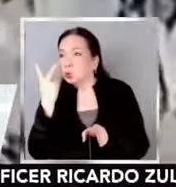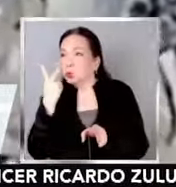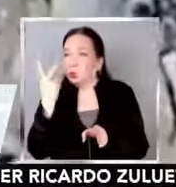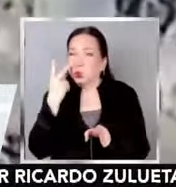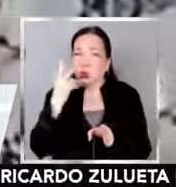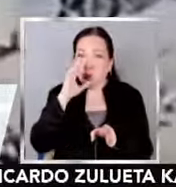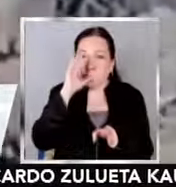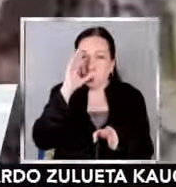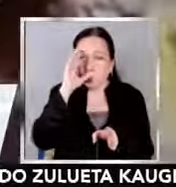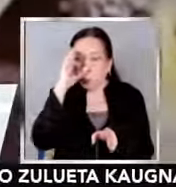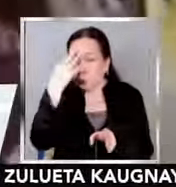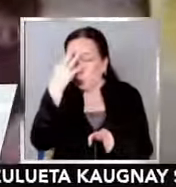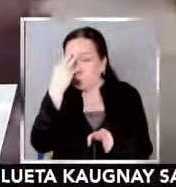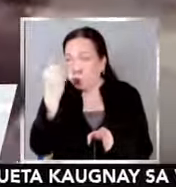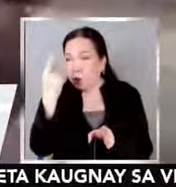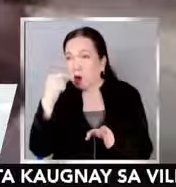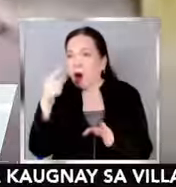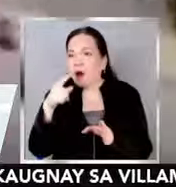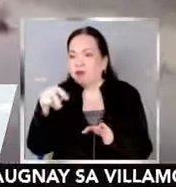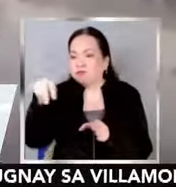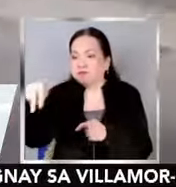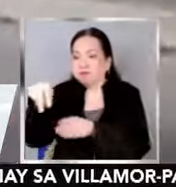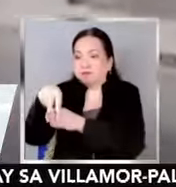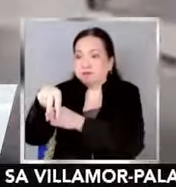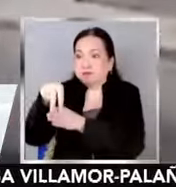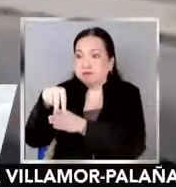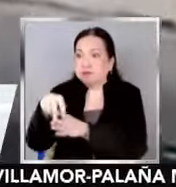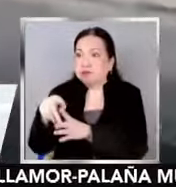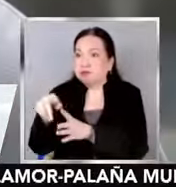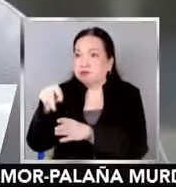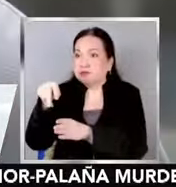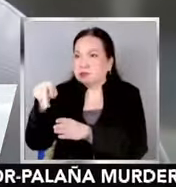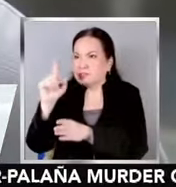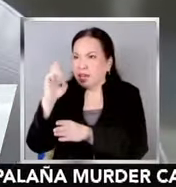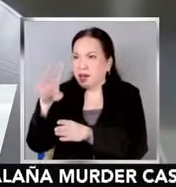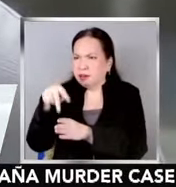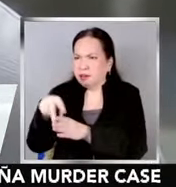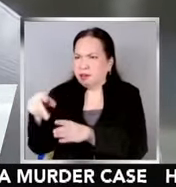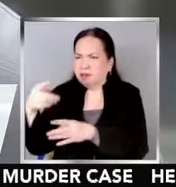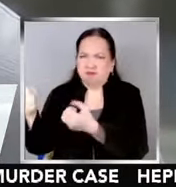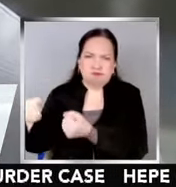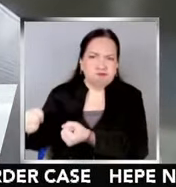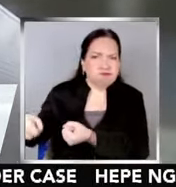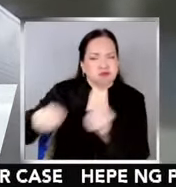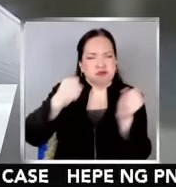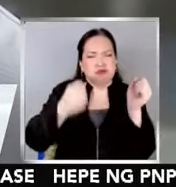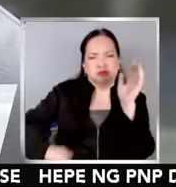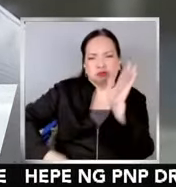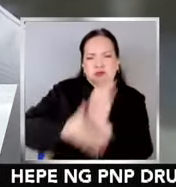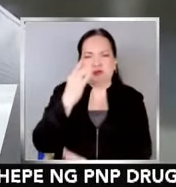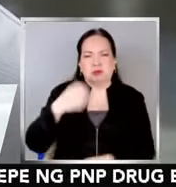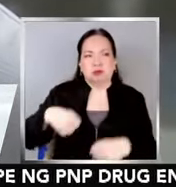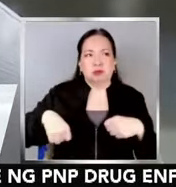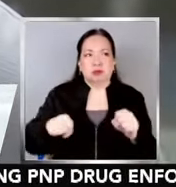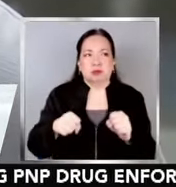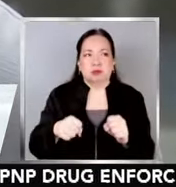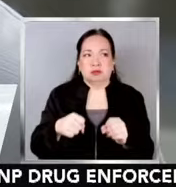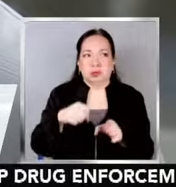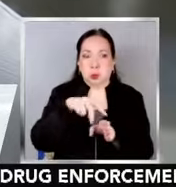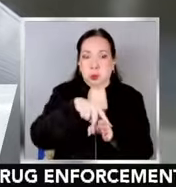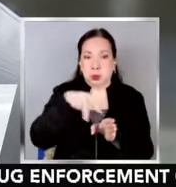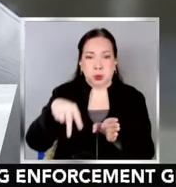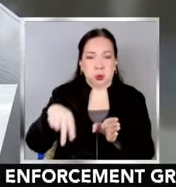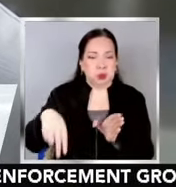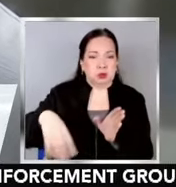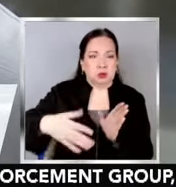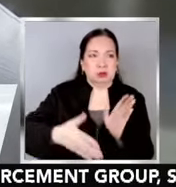motorsiklong nakaparada sa labas. Nagtaka nga ako na bakit ganun kabilis. Pagkasampa pa lang niya, start agad